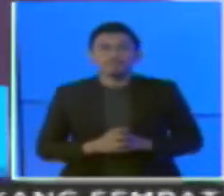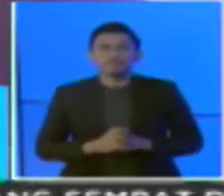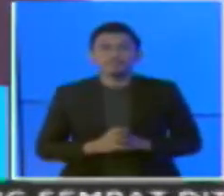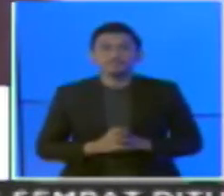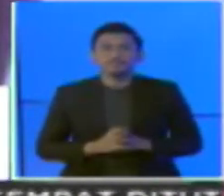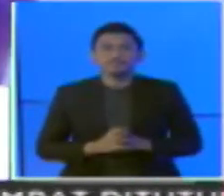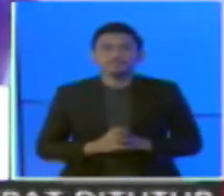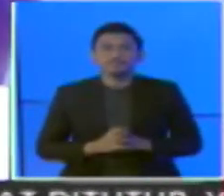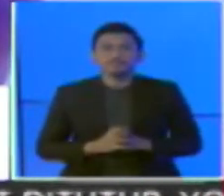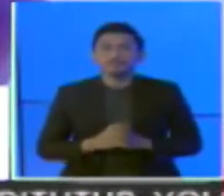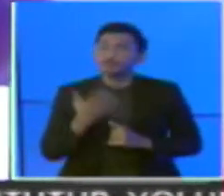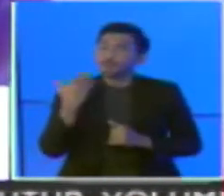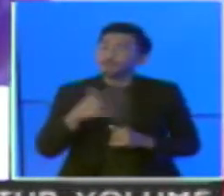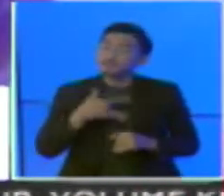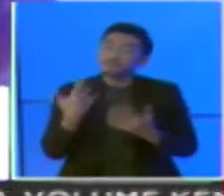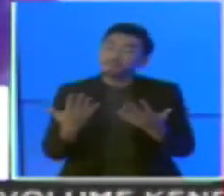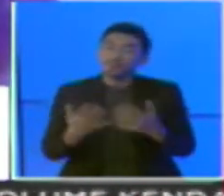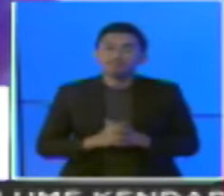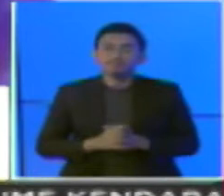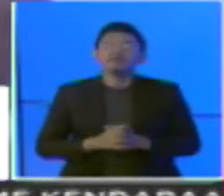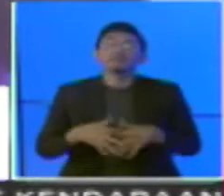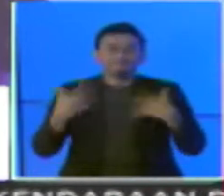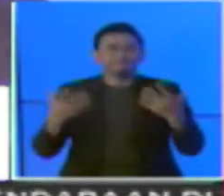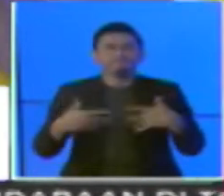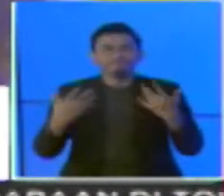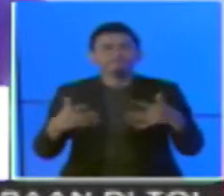Enak. Enaknya apa? Adem.